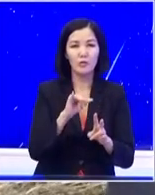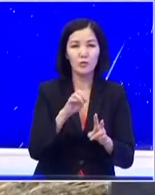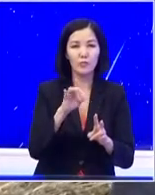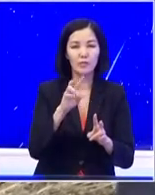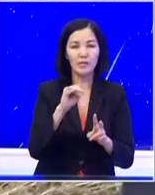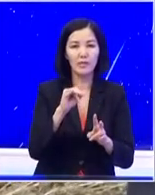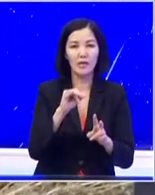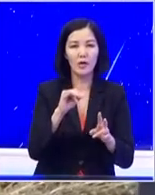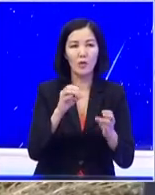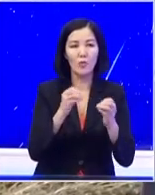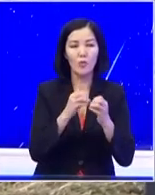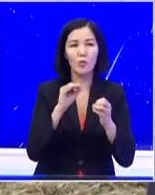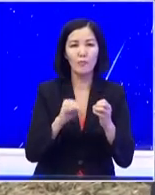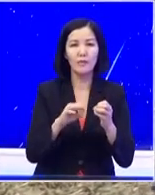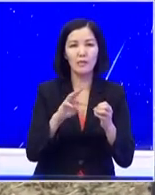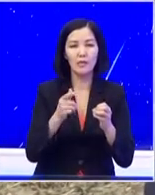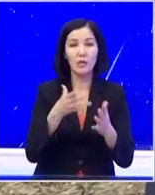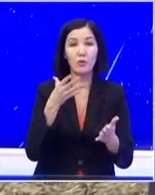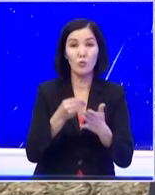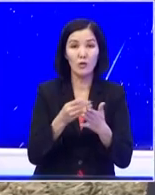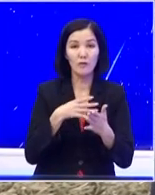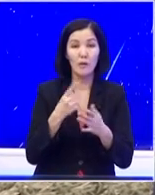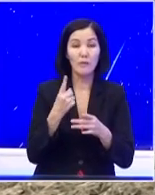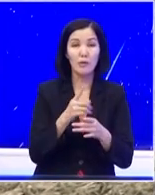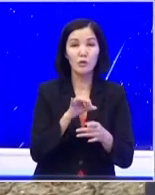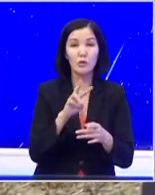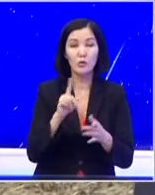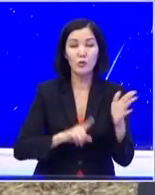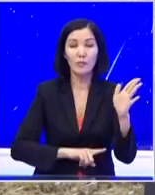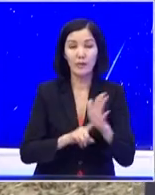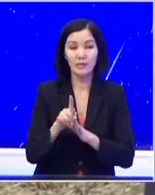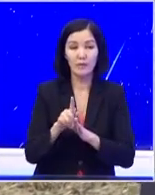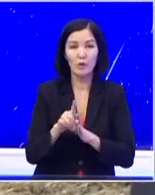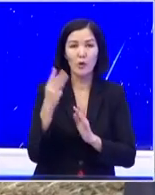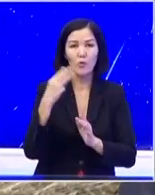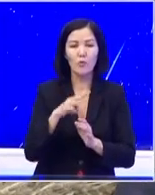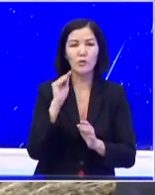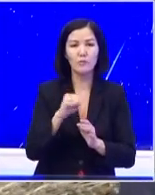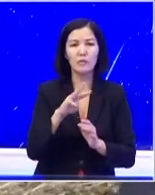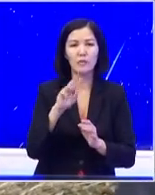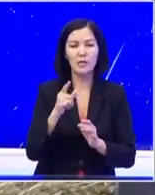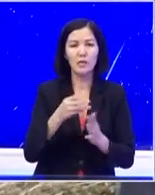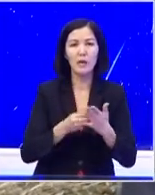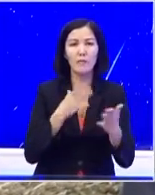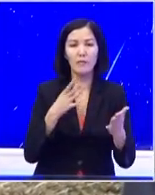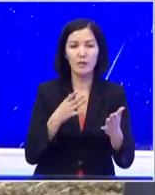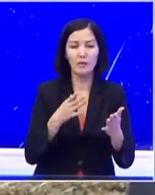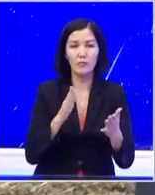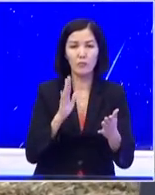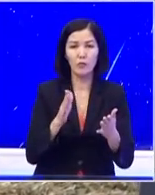кіру үшін 10 мың теңгеден төлеп жүргеміз. Енді міне осы бірінші үйінен бастап, ол 30 мыңға көтеріледі дейді. Сол енді